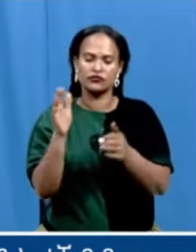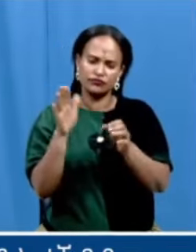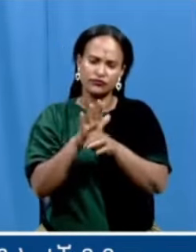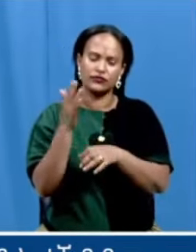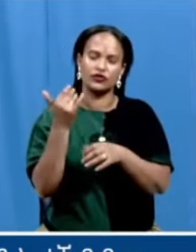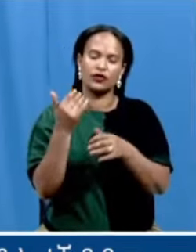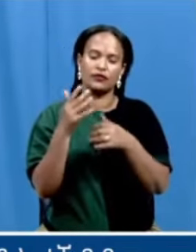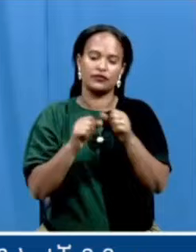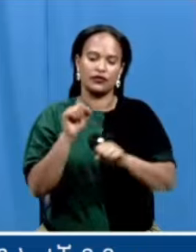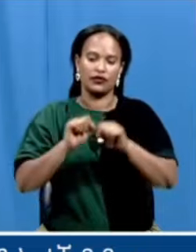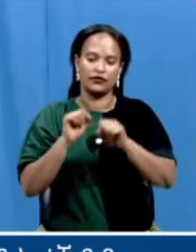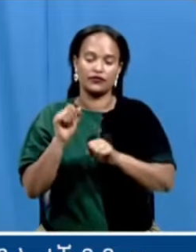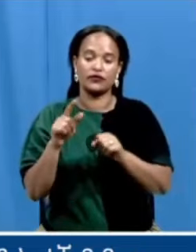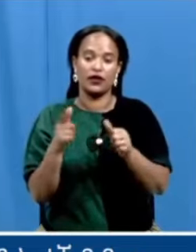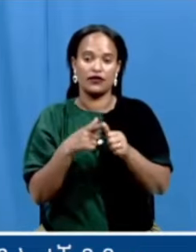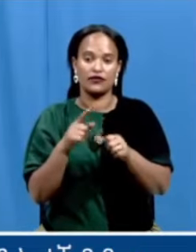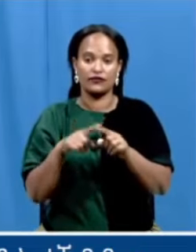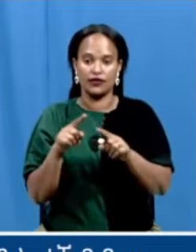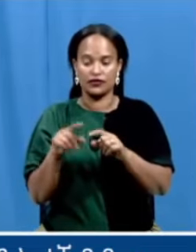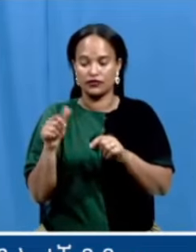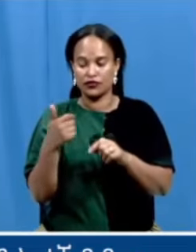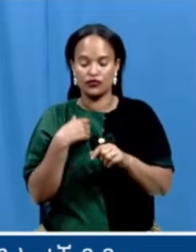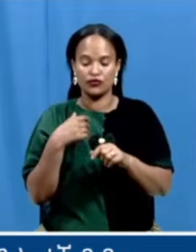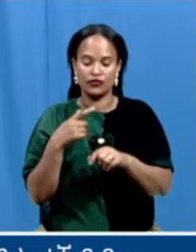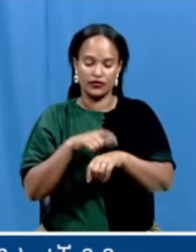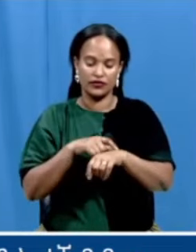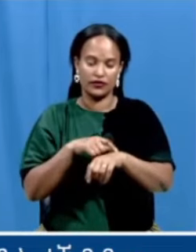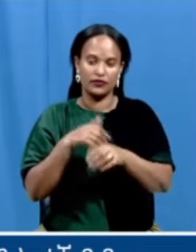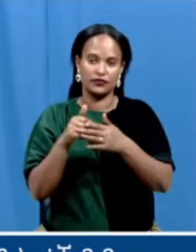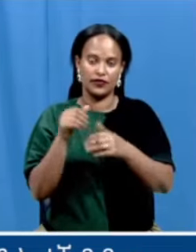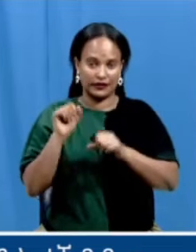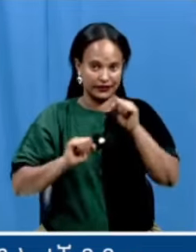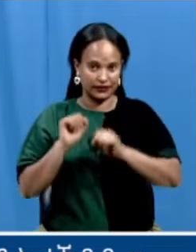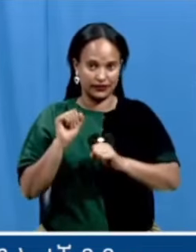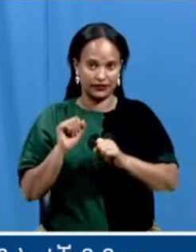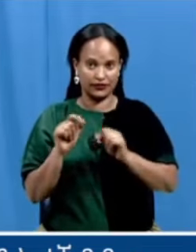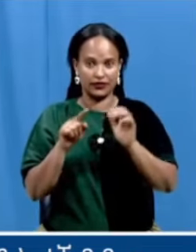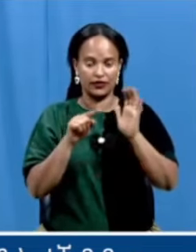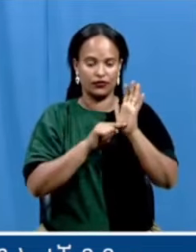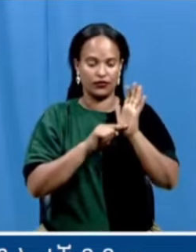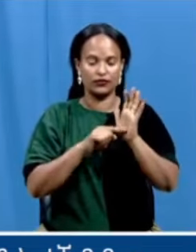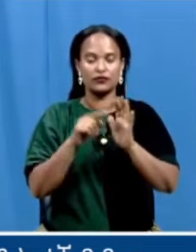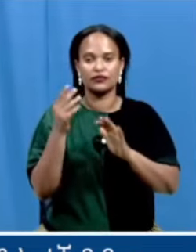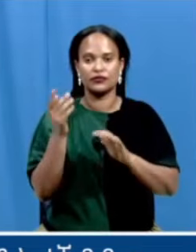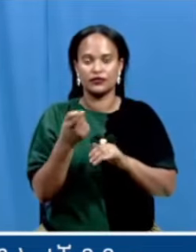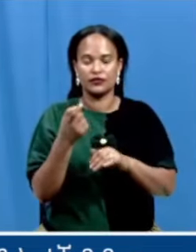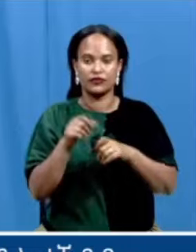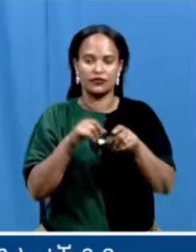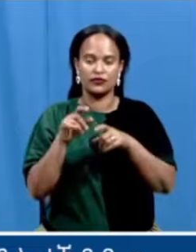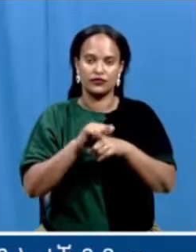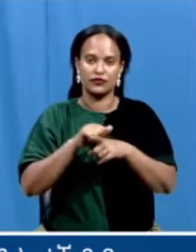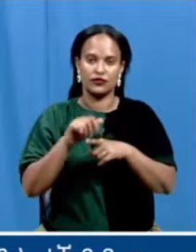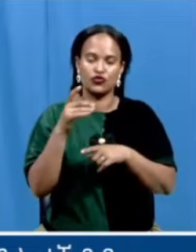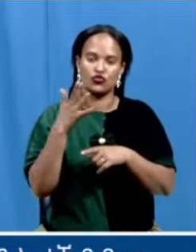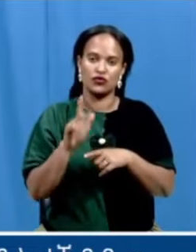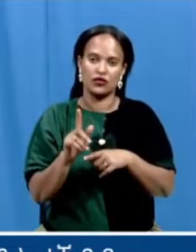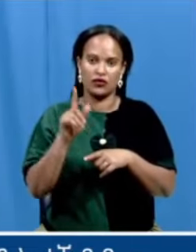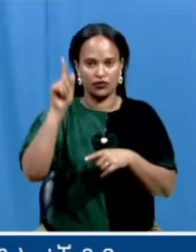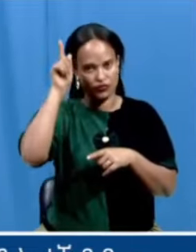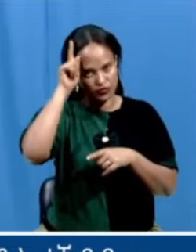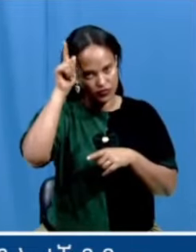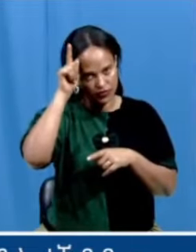ኣብ ቅልጣፈ ተቃዳምቲ እቲ ሓደ ካብቲ ካልእ ዘለዎ ናይ ግዜ ኣፈላላይ ንምፅባ ኣብ ዝገብሮ ንሕንሕ ኣሉታዊ ፅልዋ ከም ዝነበሮ ዝገለፁ ኣሰልጣኒ ጋንታ ስራሕቲ ንግዲ ጉና ንጉሰ